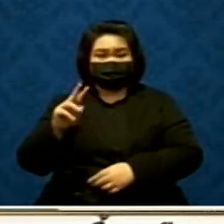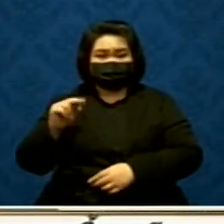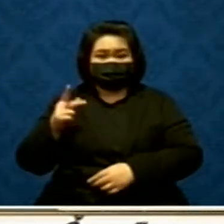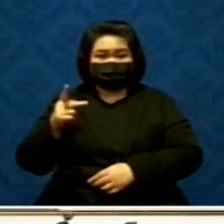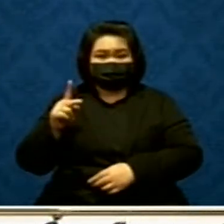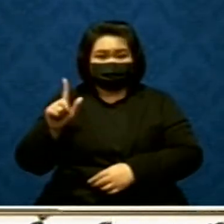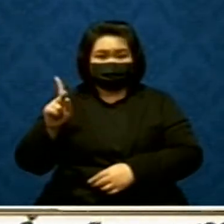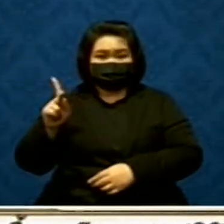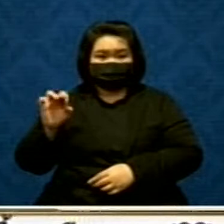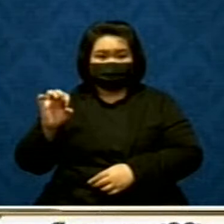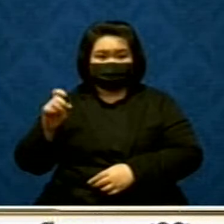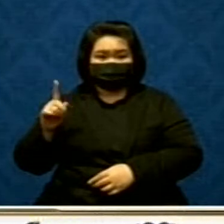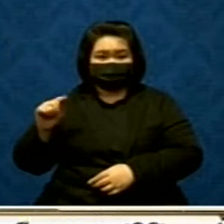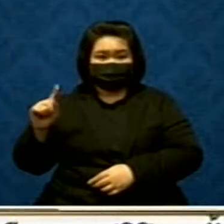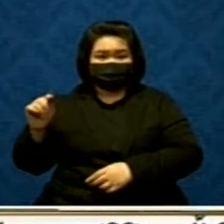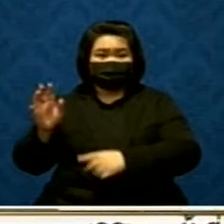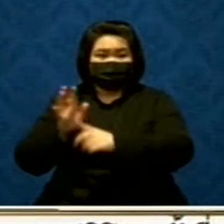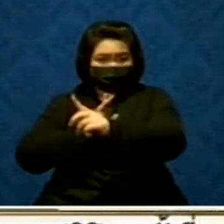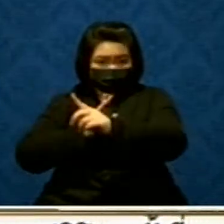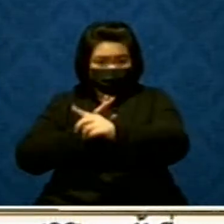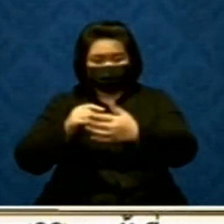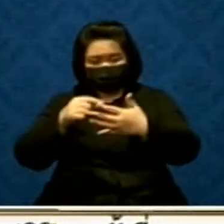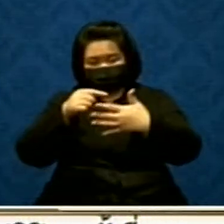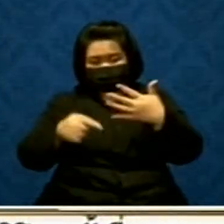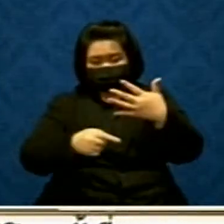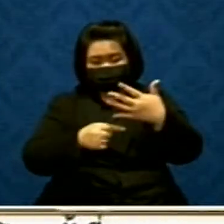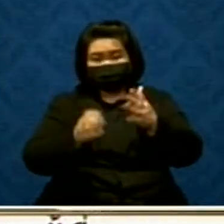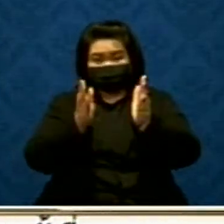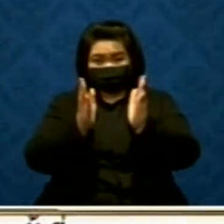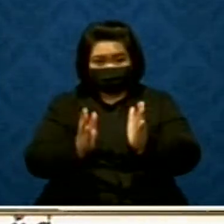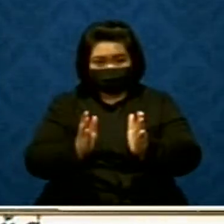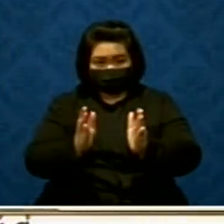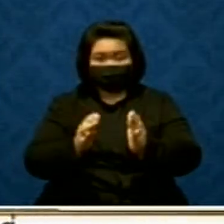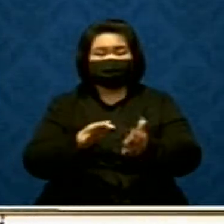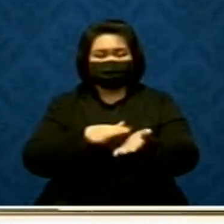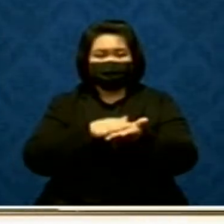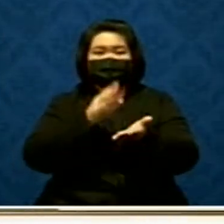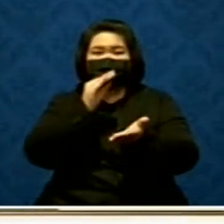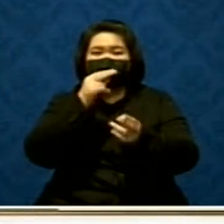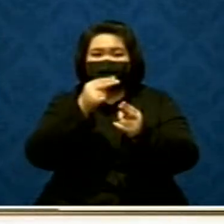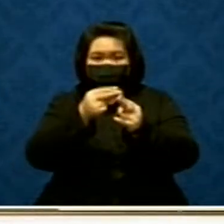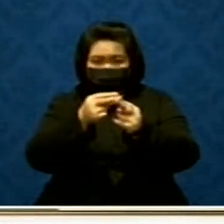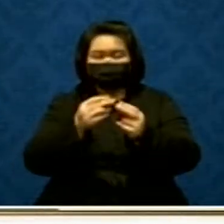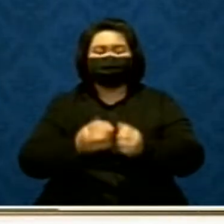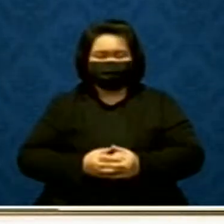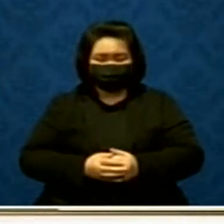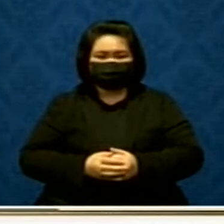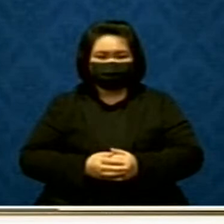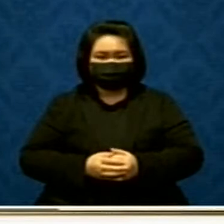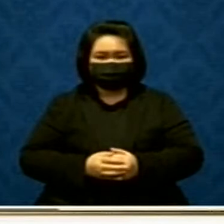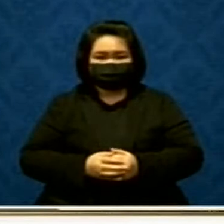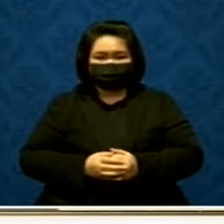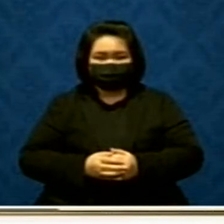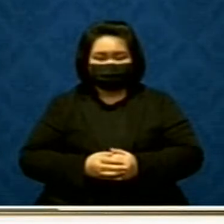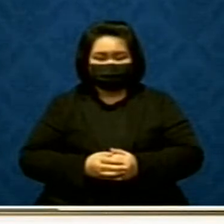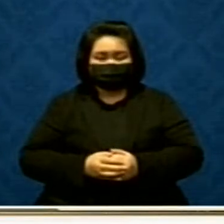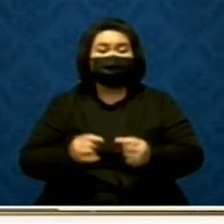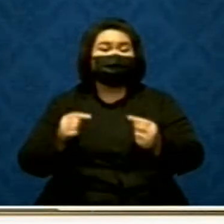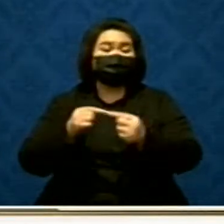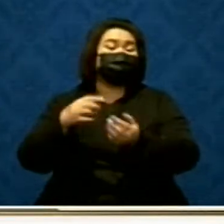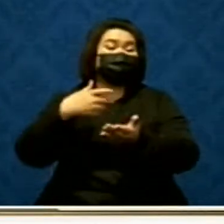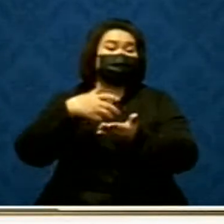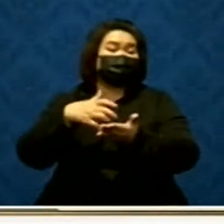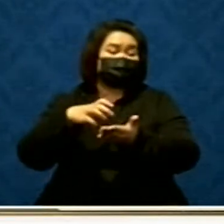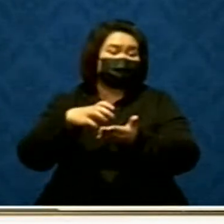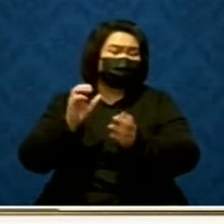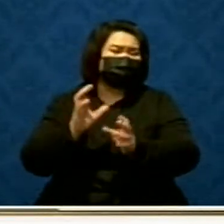ญาตเอ่ยนามนะครับผมขออนุญาตเรียนท่านประธานครับว่าประเด็นที่มีการอภิปรายไม่ไว้วางใจผมเนี่ยผ